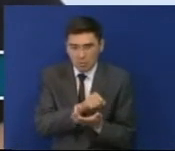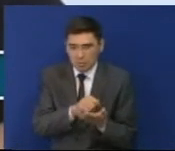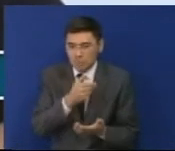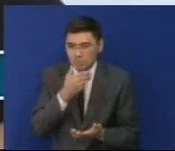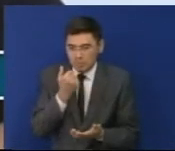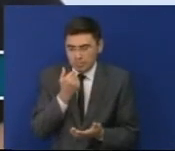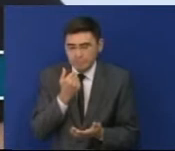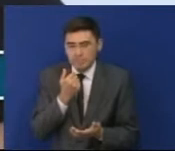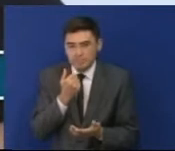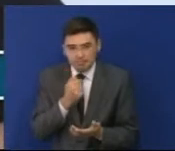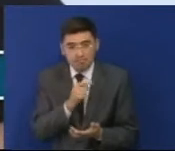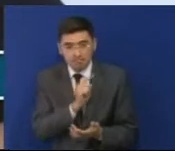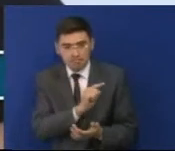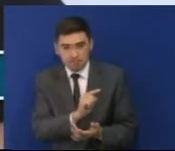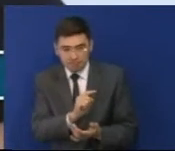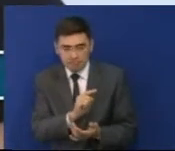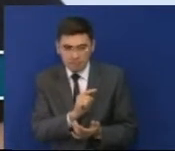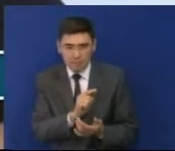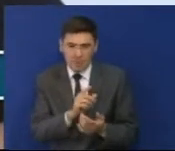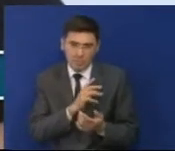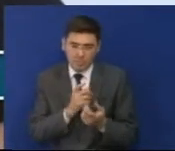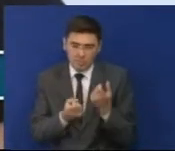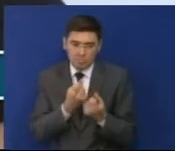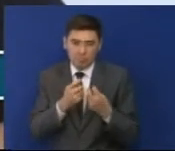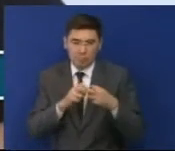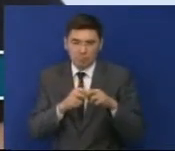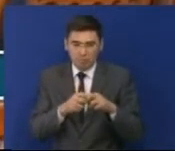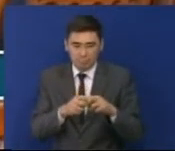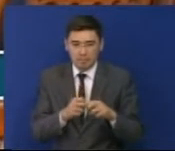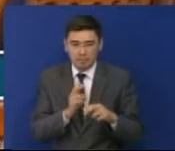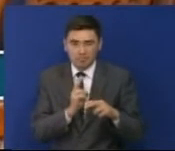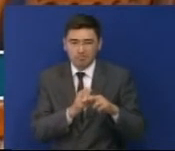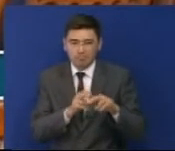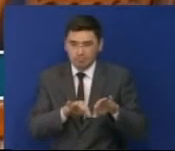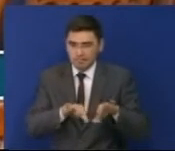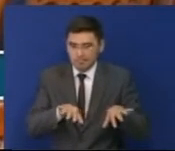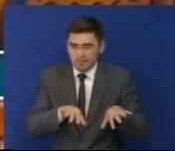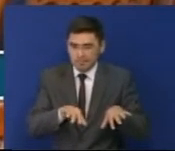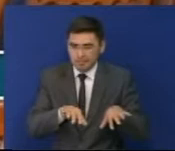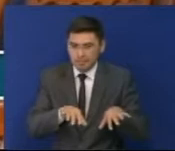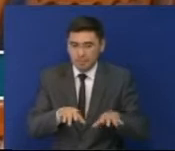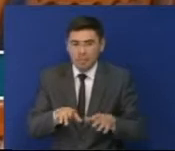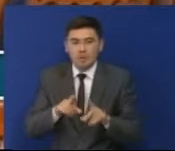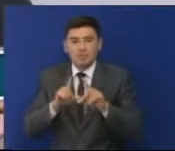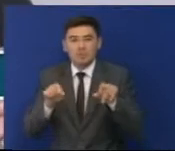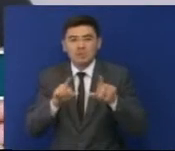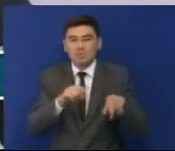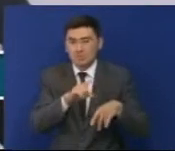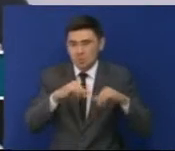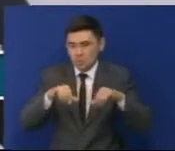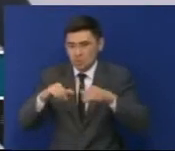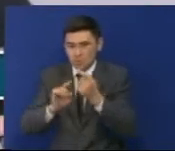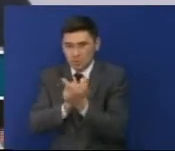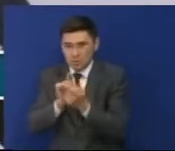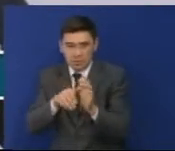бап бар. Ол кәсіпкерді қызметке кедергі келтіруден қорғауды көздейді. Сарапшының пікірінше, мектеп асханаларын жаңғырту